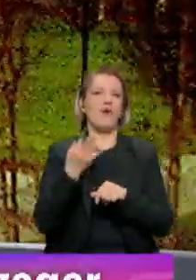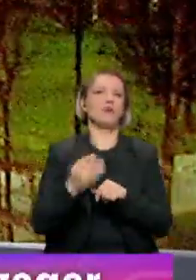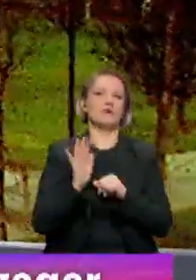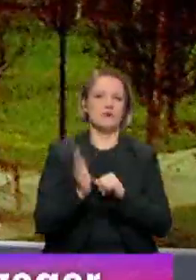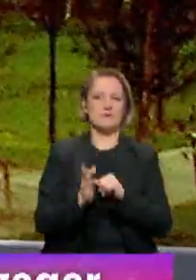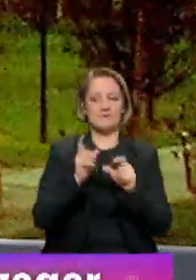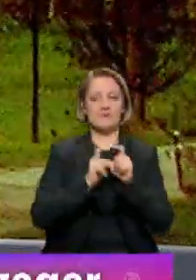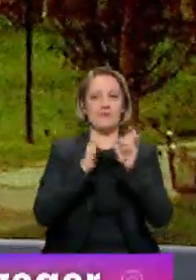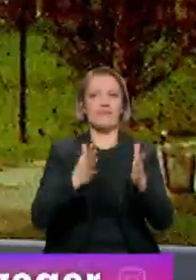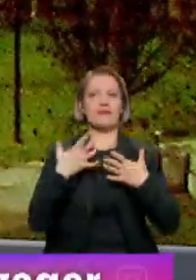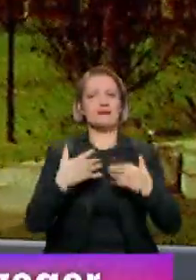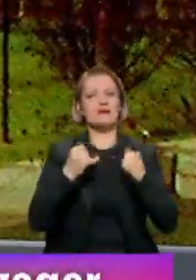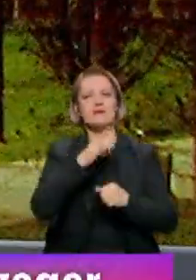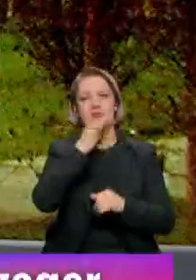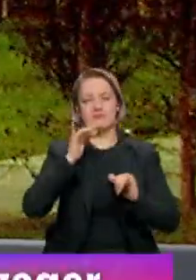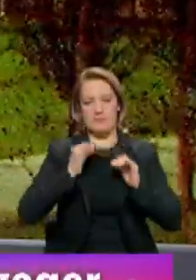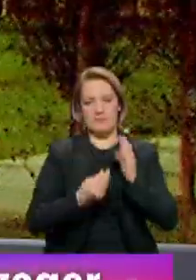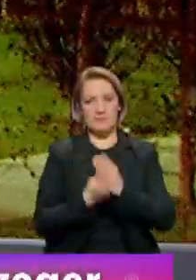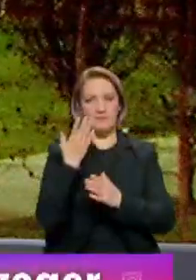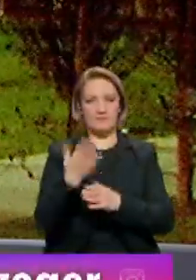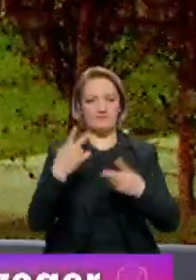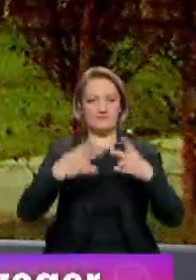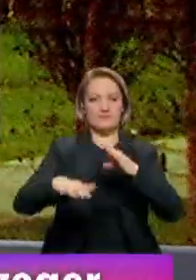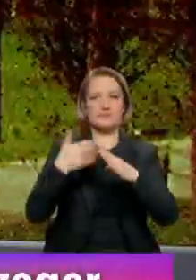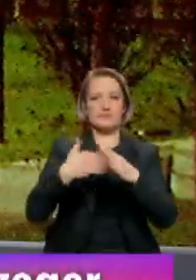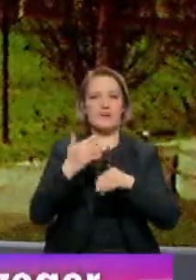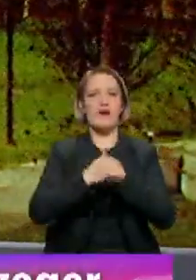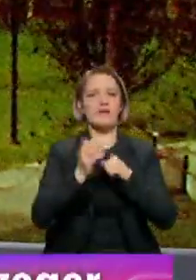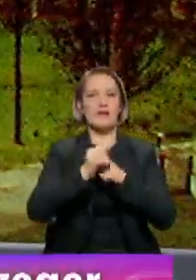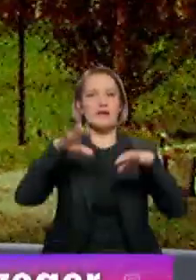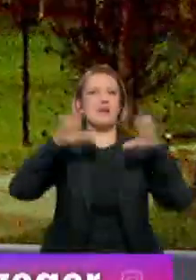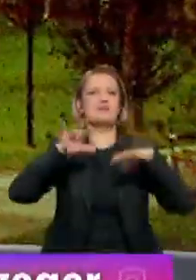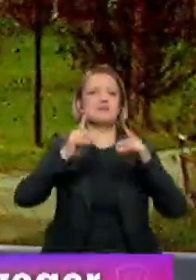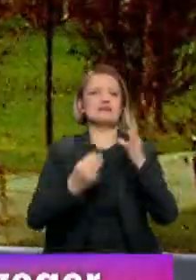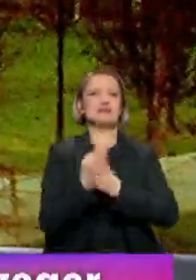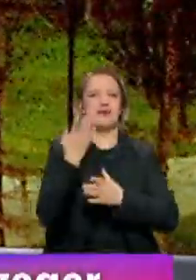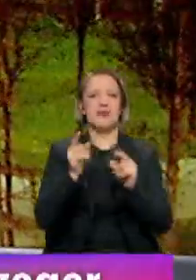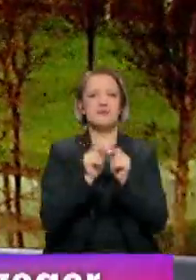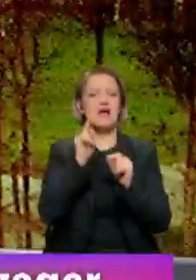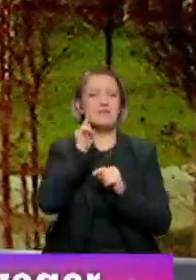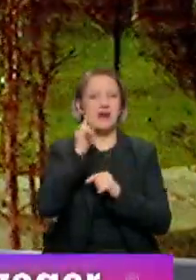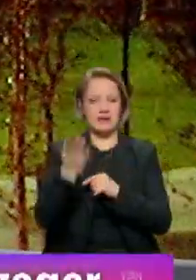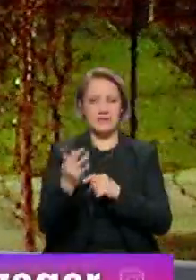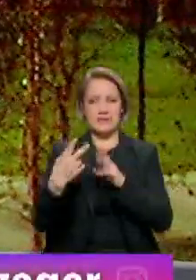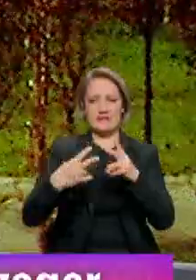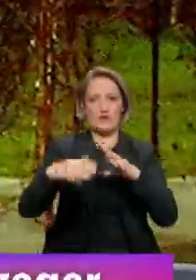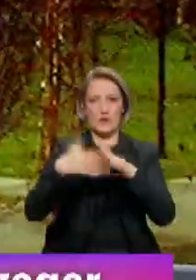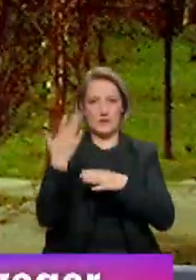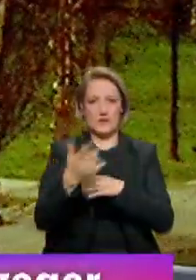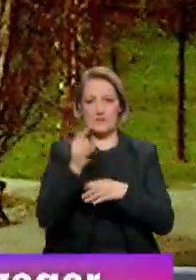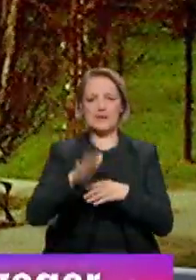Günaydın Sağlıklı huzurlu sabahlar mesajları geliyor Antalya'dan Yağmurlu Bir sabahtan Bülent bey mesajı göndermiş